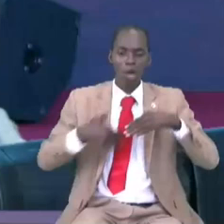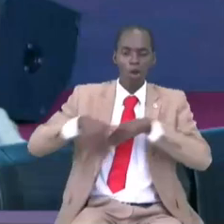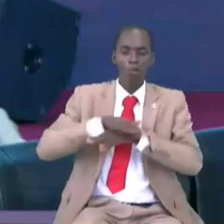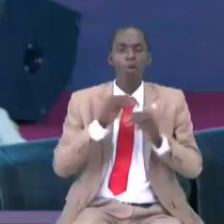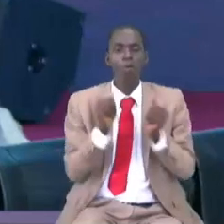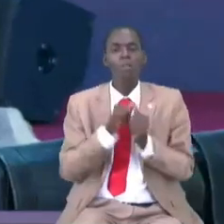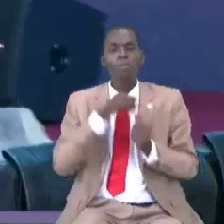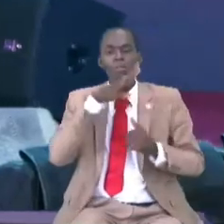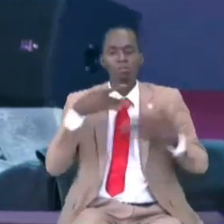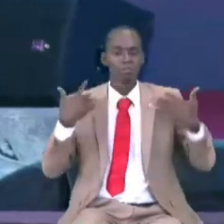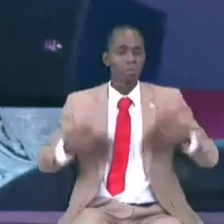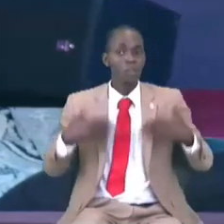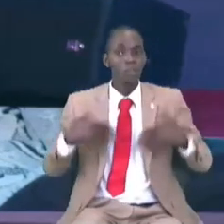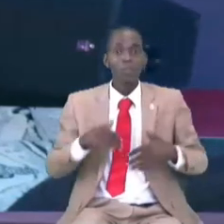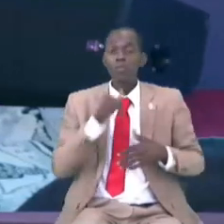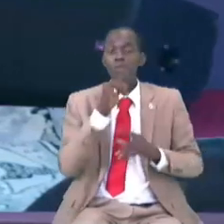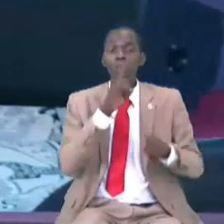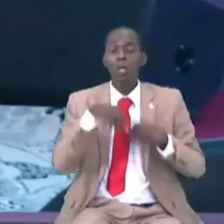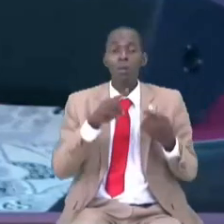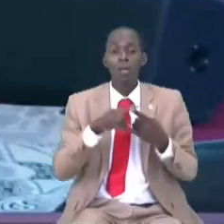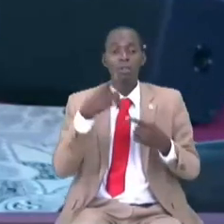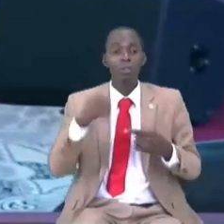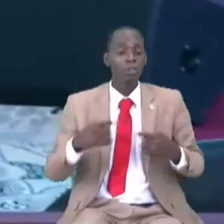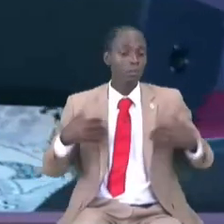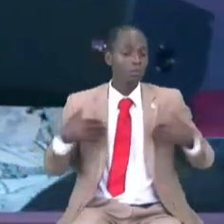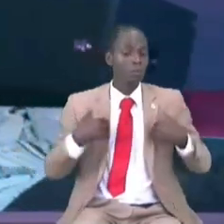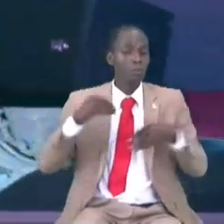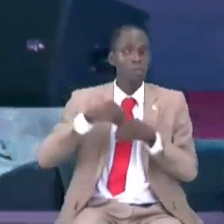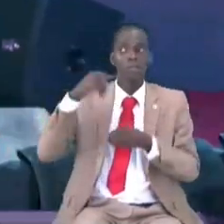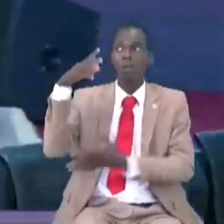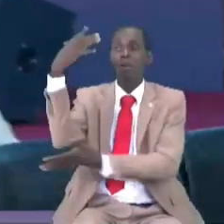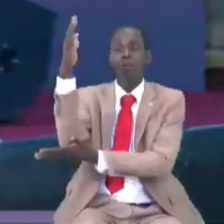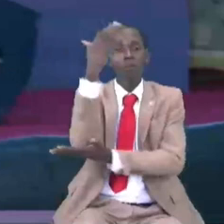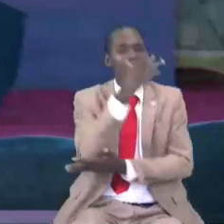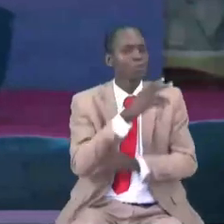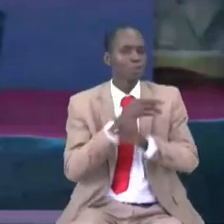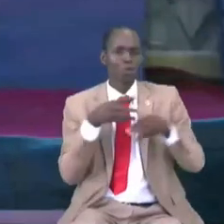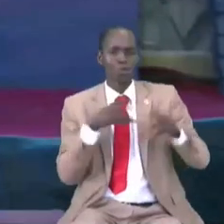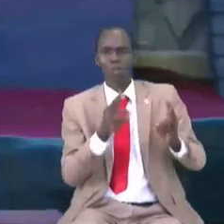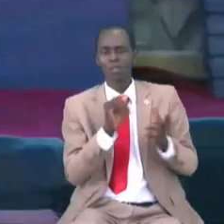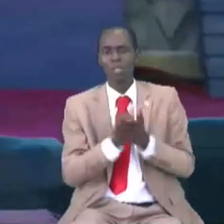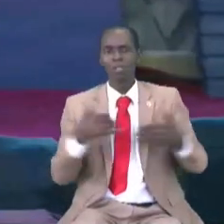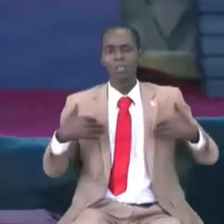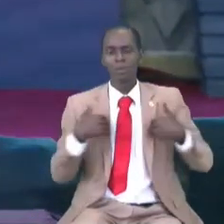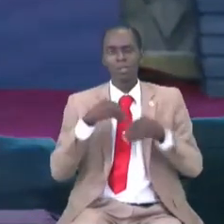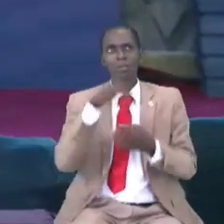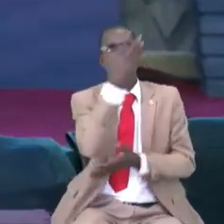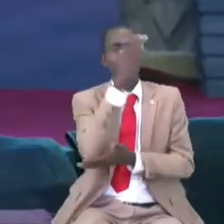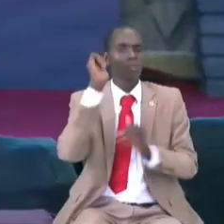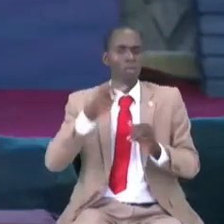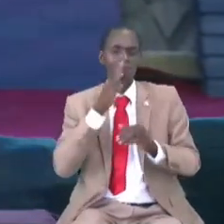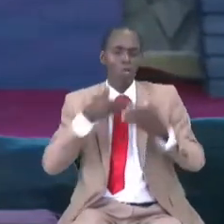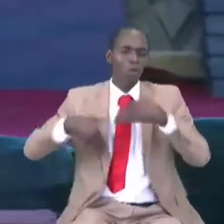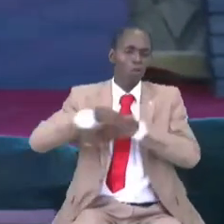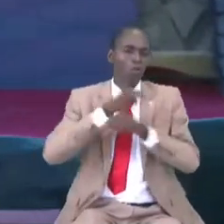la forêt. Ce n'est pas possible que les bêtes des forêts puissent se revêtir de sacs. Les bêtes vivant avec